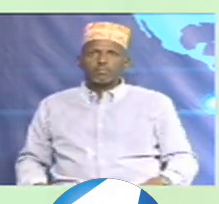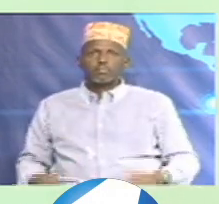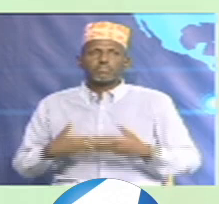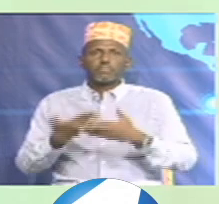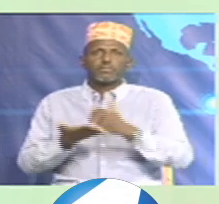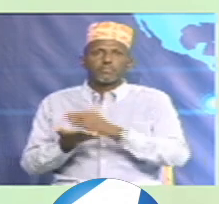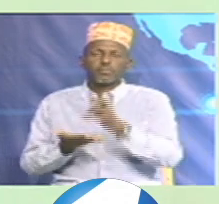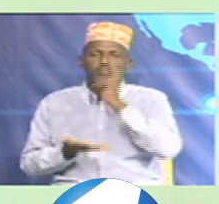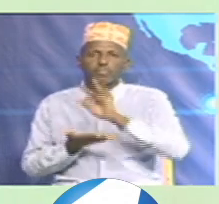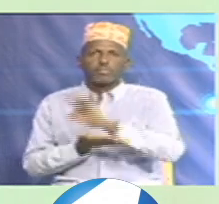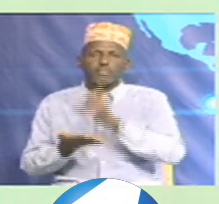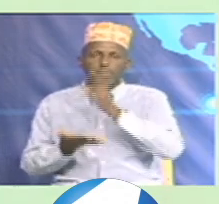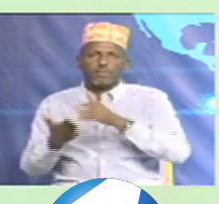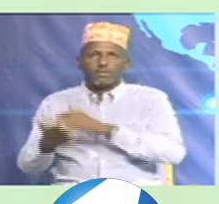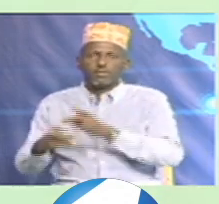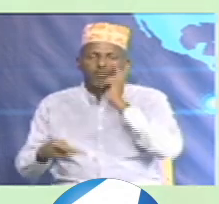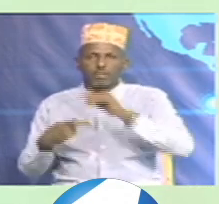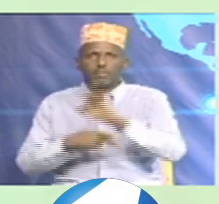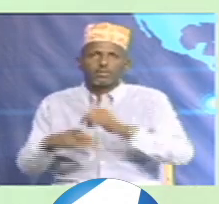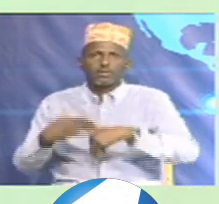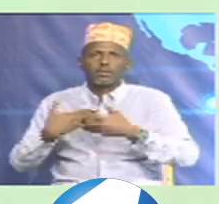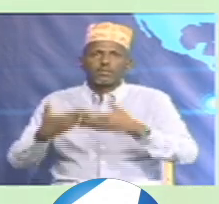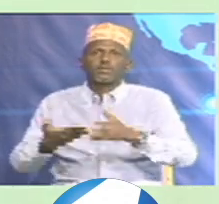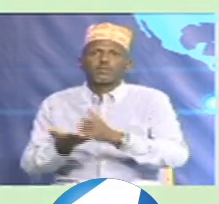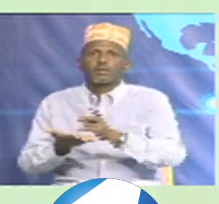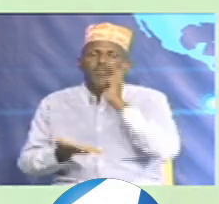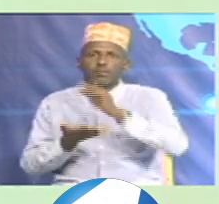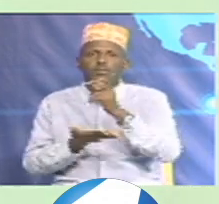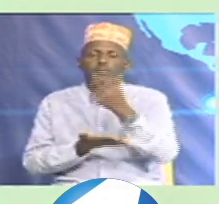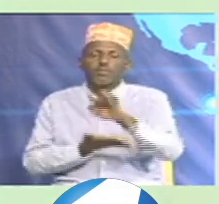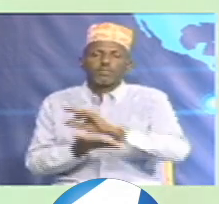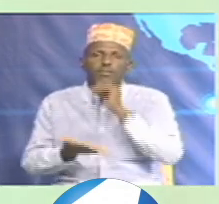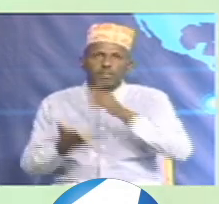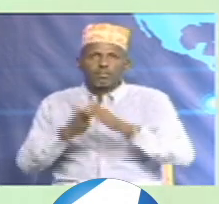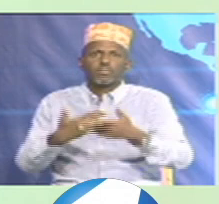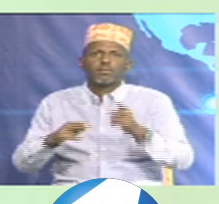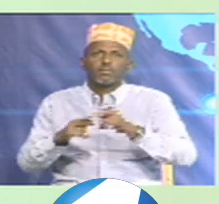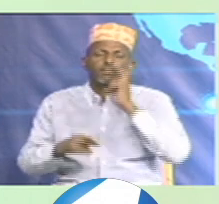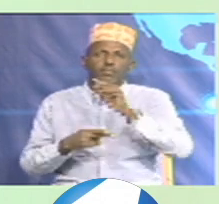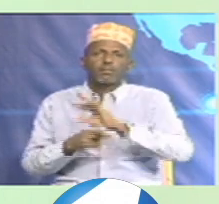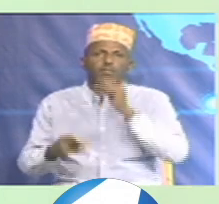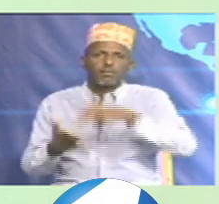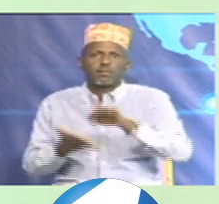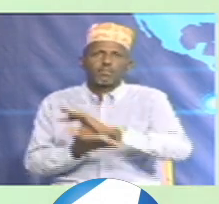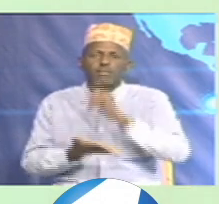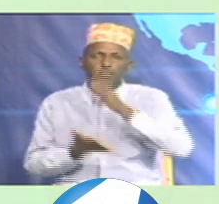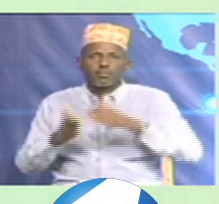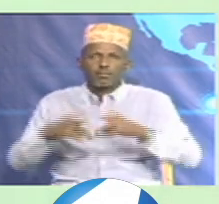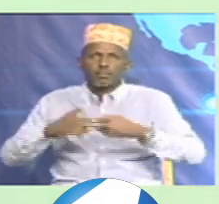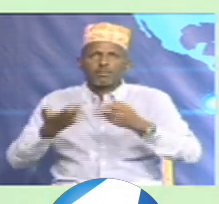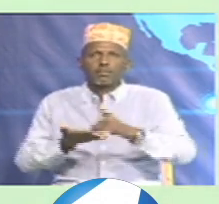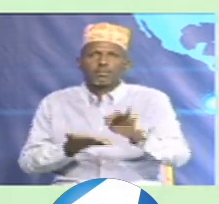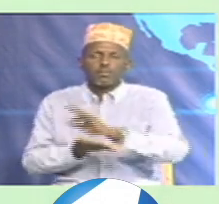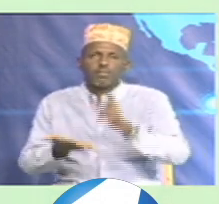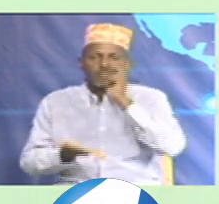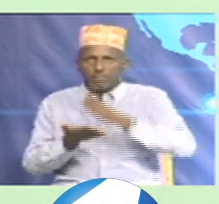Car justement, la jeunesse incarne l'avenir et nous, jeunes, devons aujourd'hui plus que jamais être non pas simplement spectateurs, mais acteurs de notre